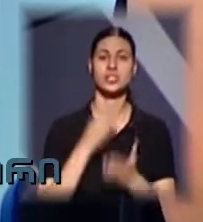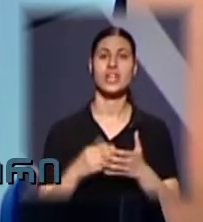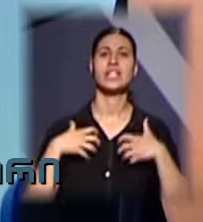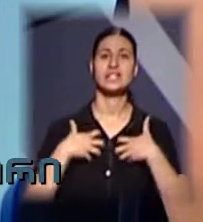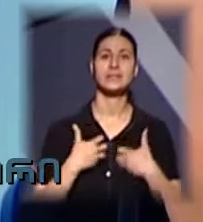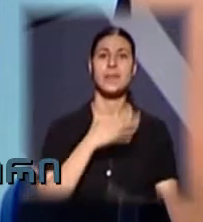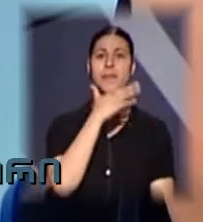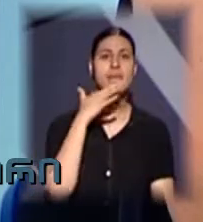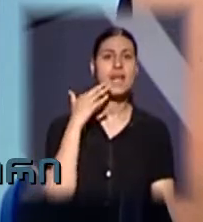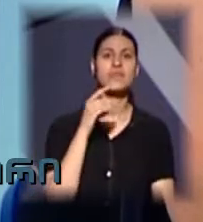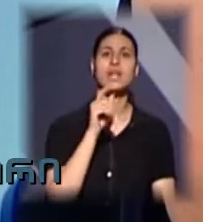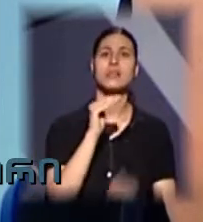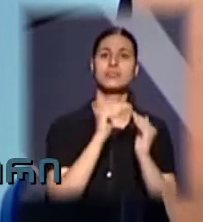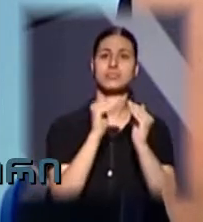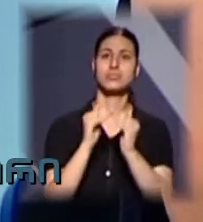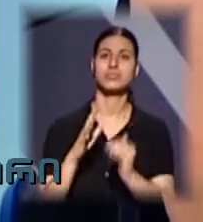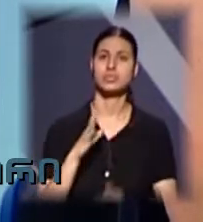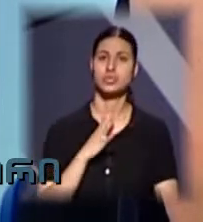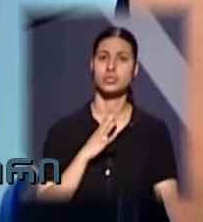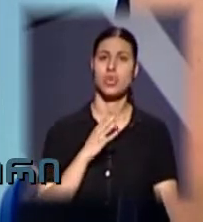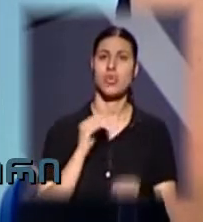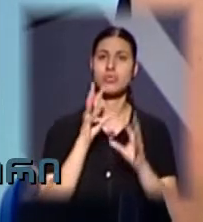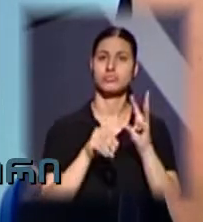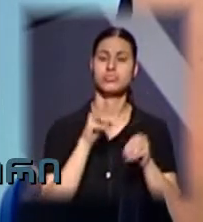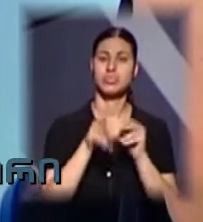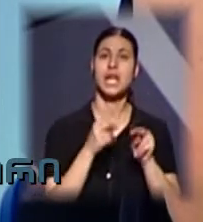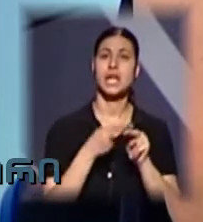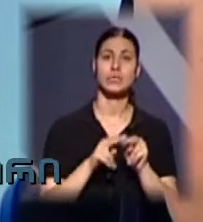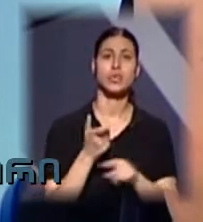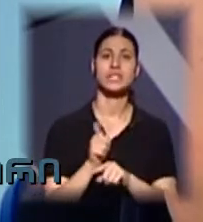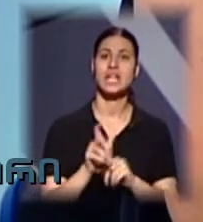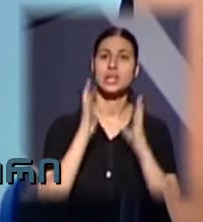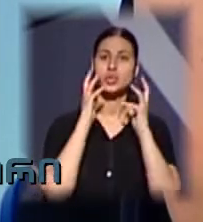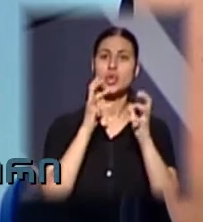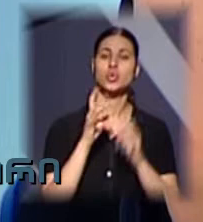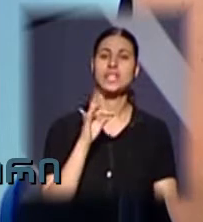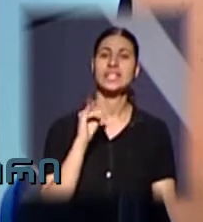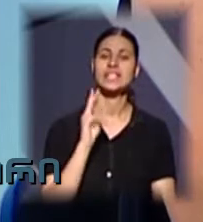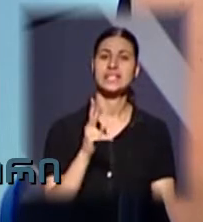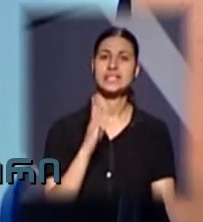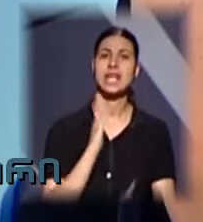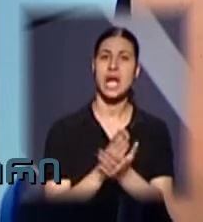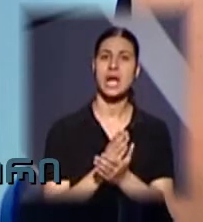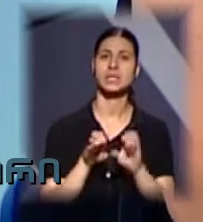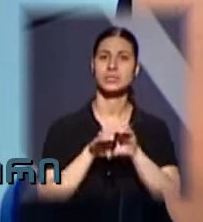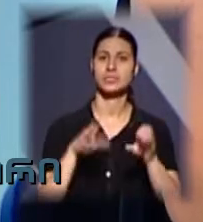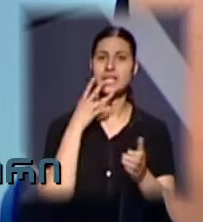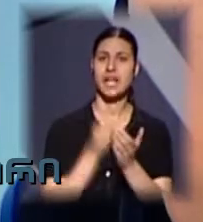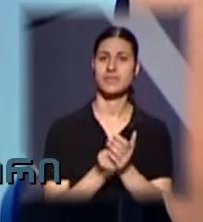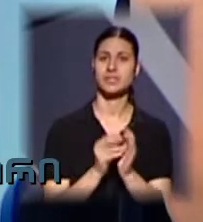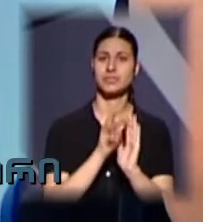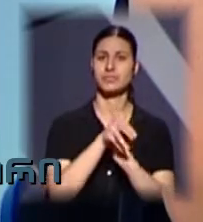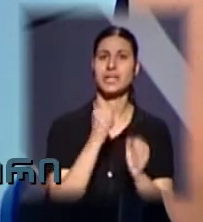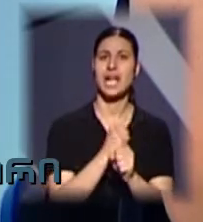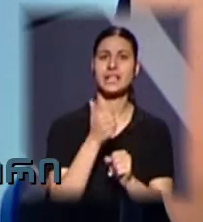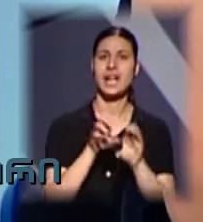ბევრ დასახლებული პუნქტის გაშენდა მოგვიანებით და საკმაოდ სერიოზული რისკი არის უკვე ხო